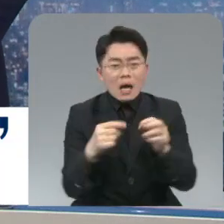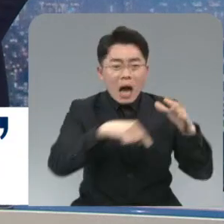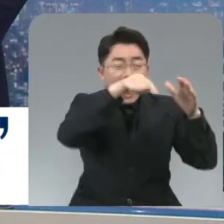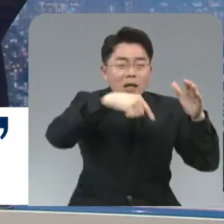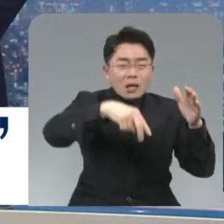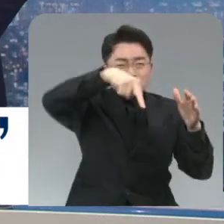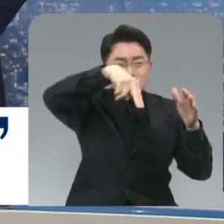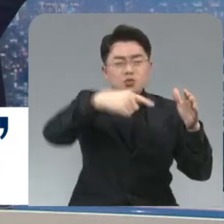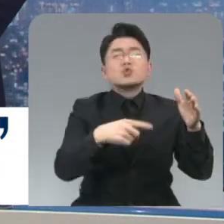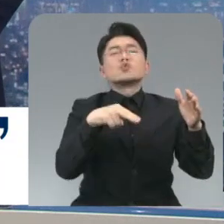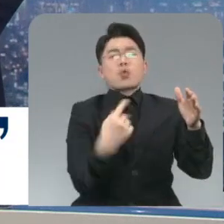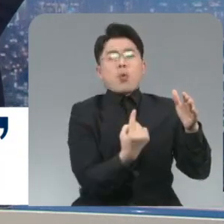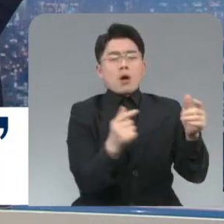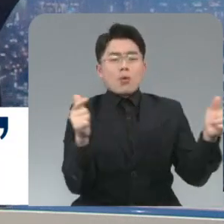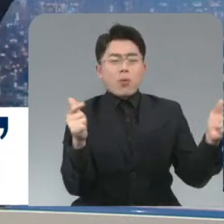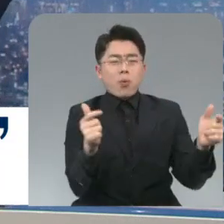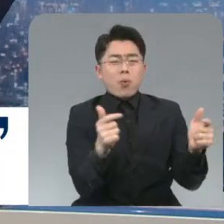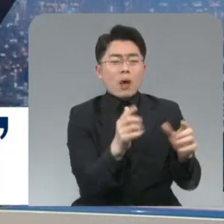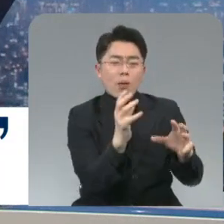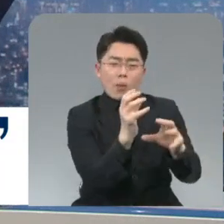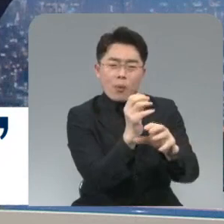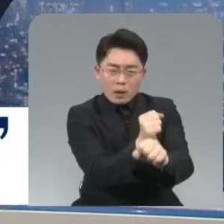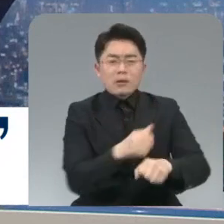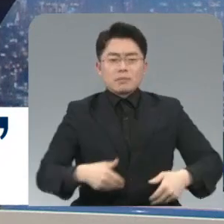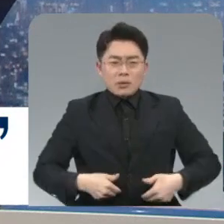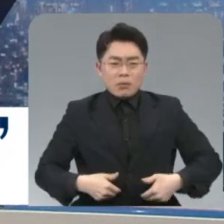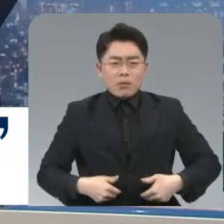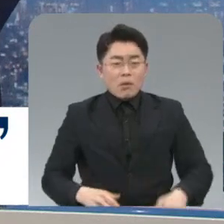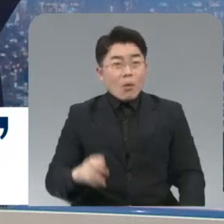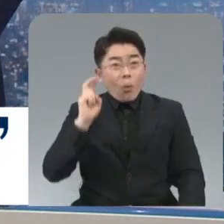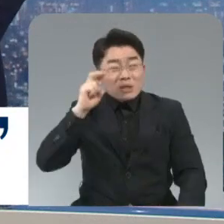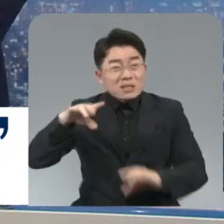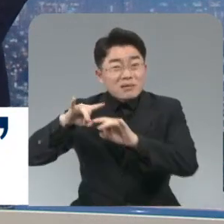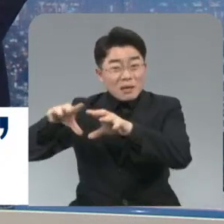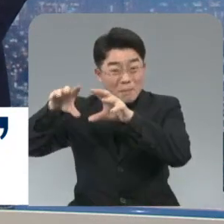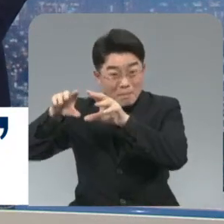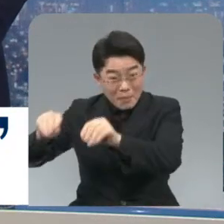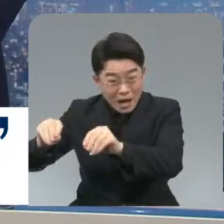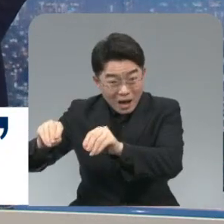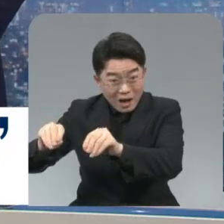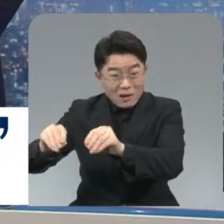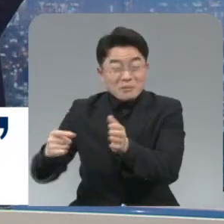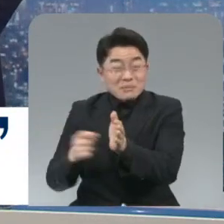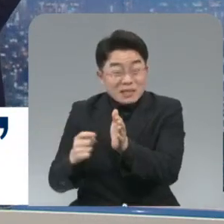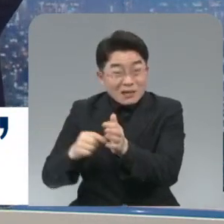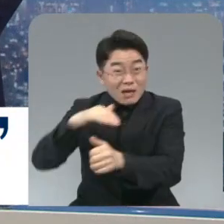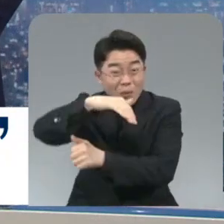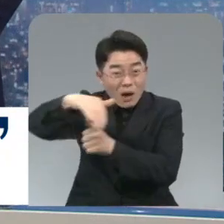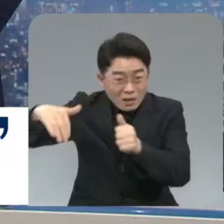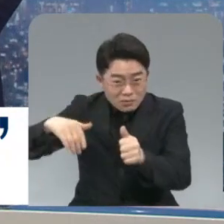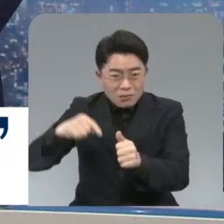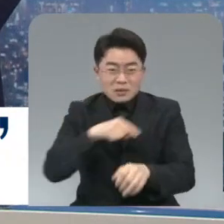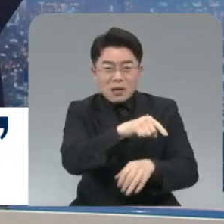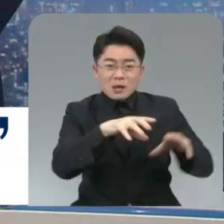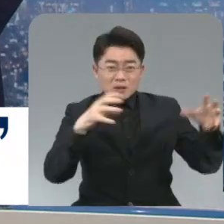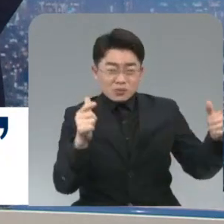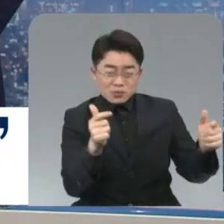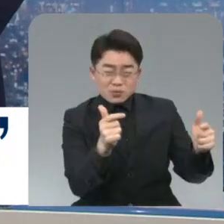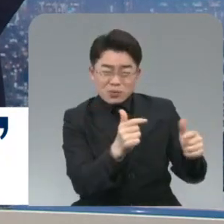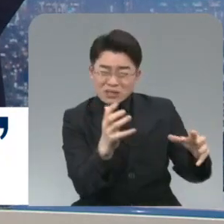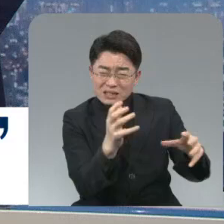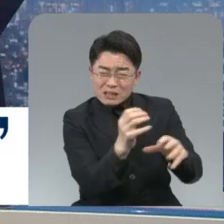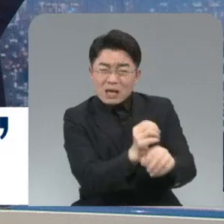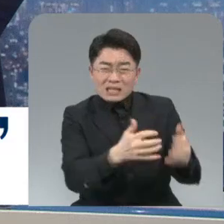생기는 수소의 양을 줄여야 합니다. 그런데 만에 하나 전기가 끊기는 등의 비상 상황에서도 수소를 제거하는 이